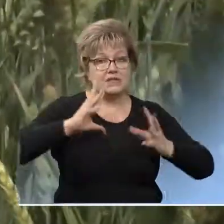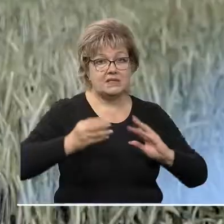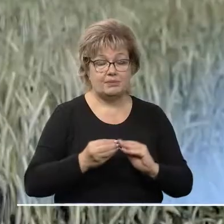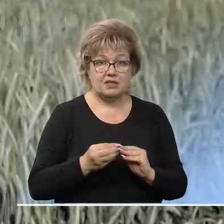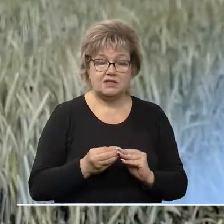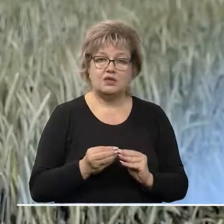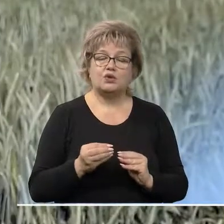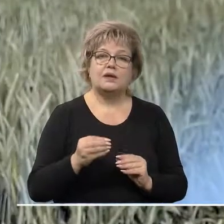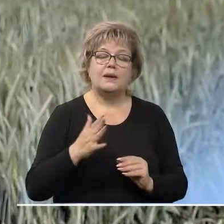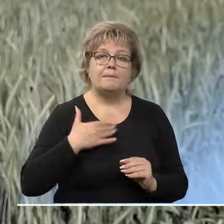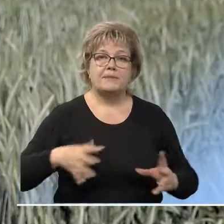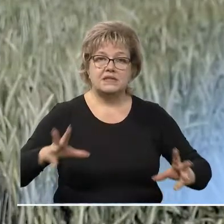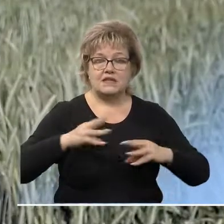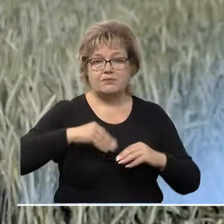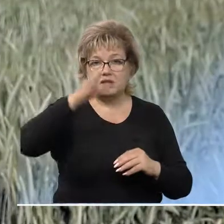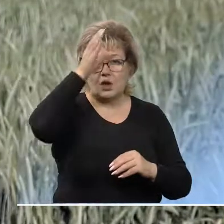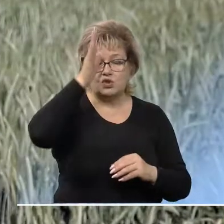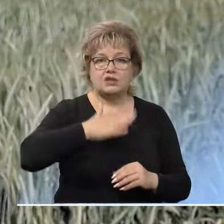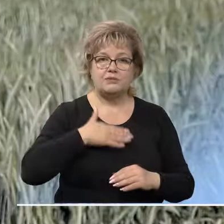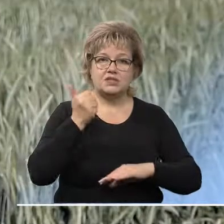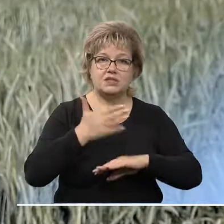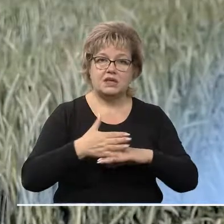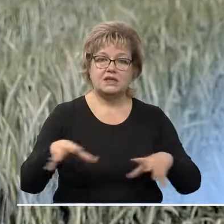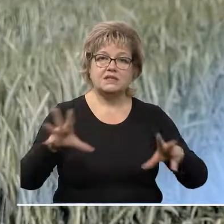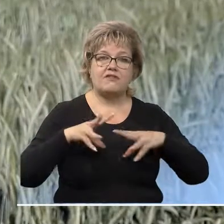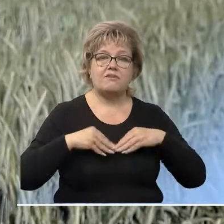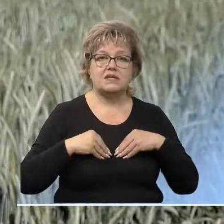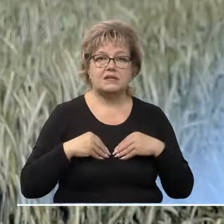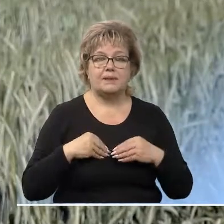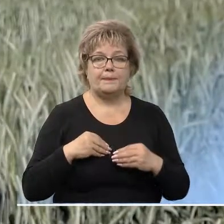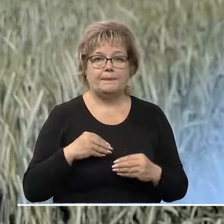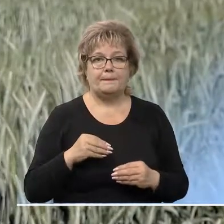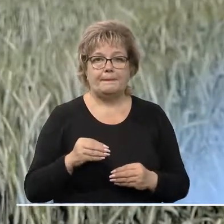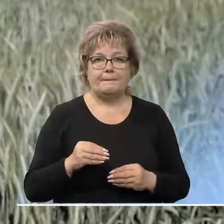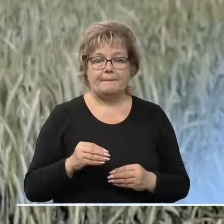систематизируют. Мы совместно с научными нашими центрами, совместно с